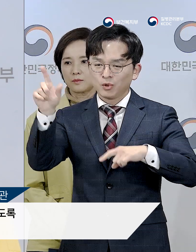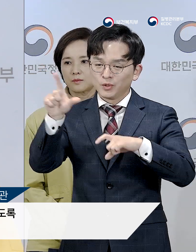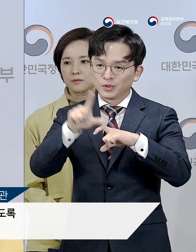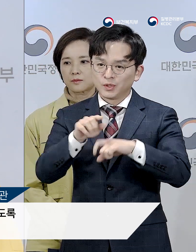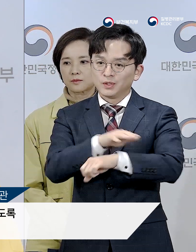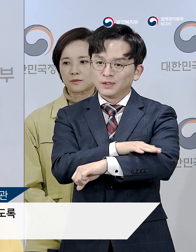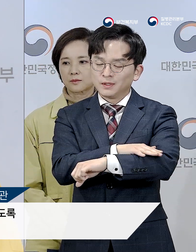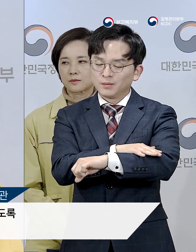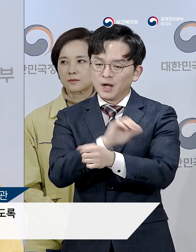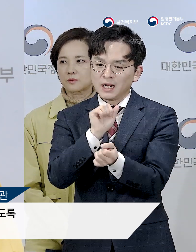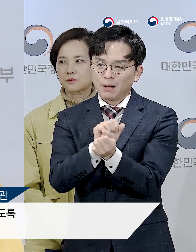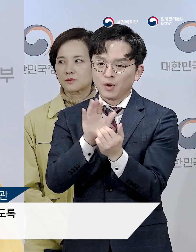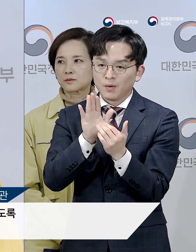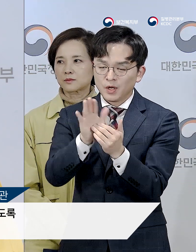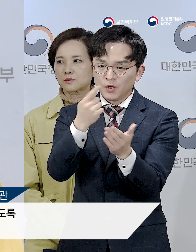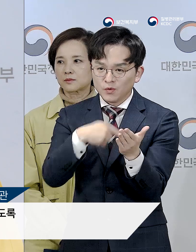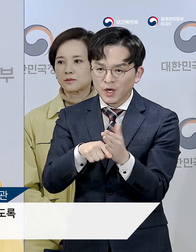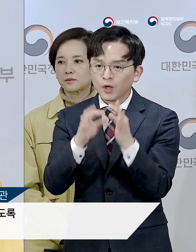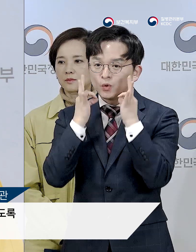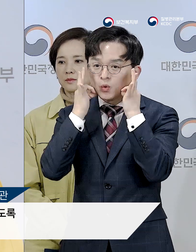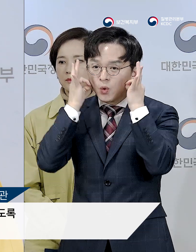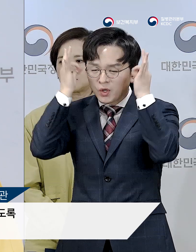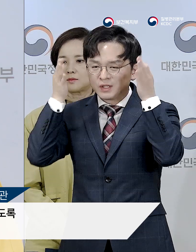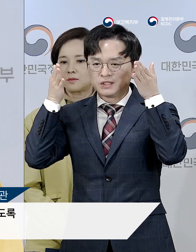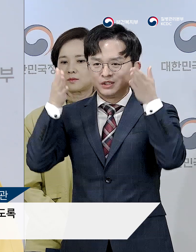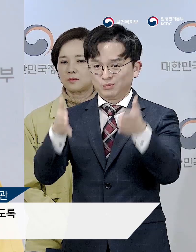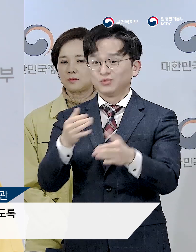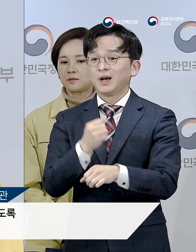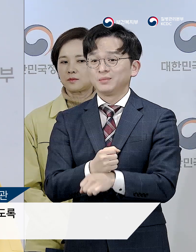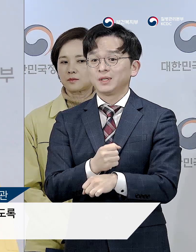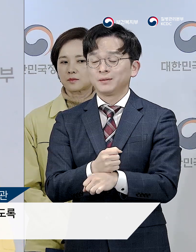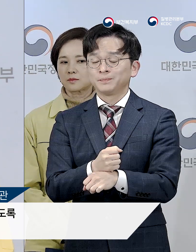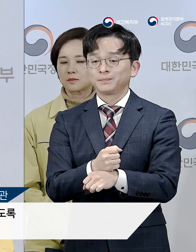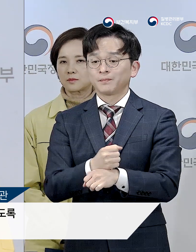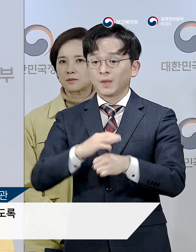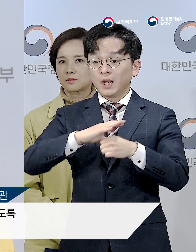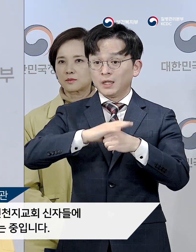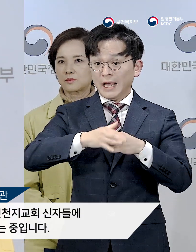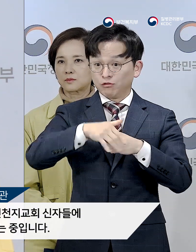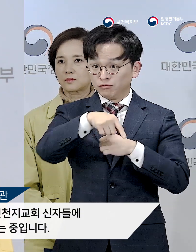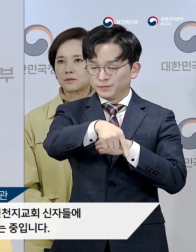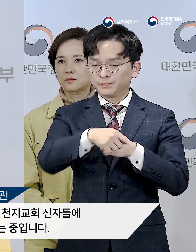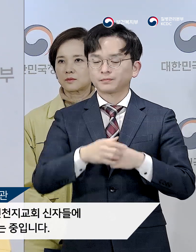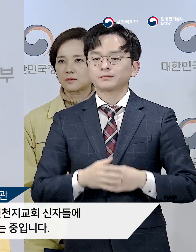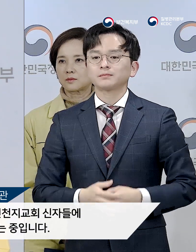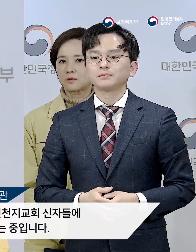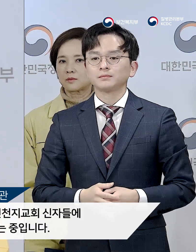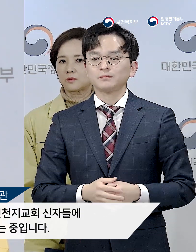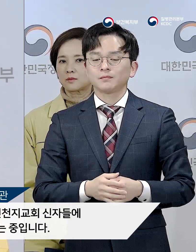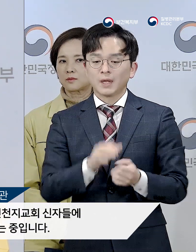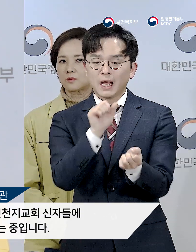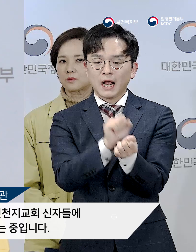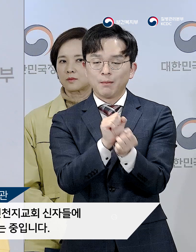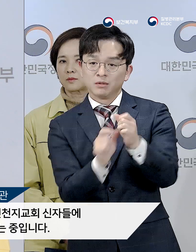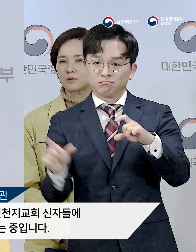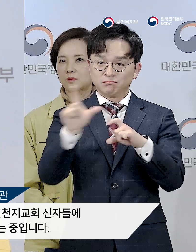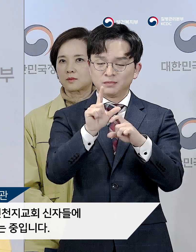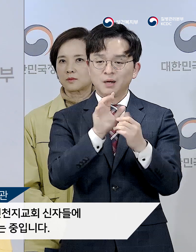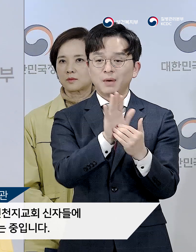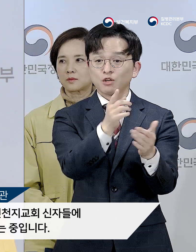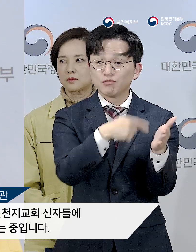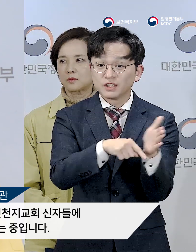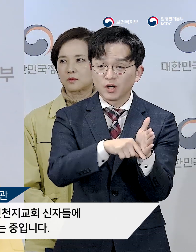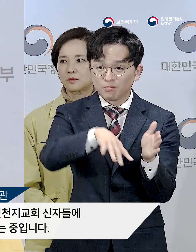강력하게 실행되도록 방역 역량을 집중하고 있습니다. 대구의 경우 우선 추가 감염 발생을